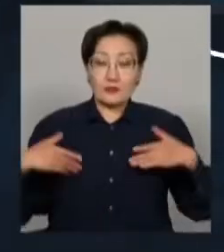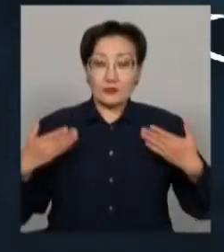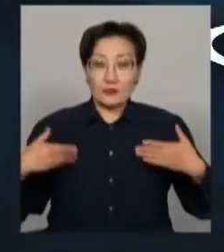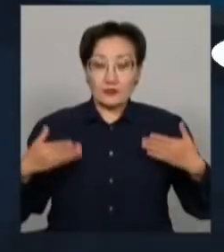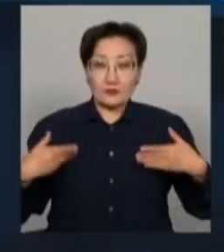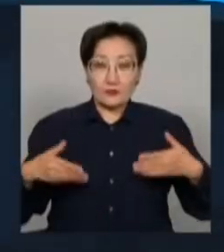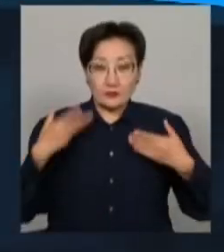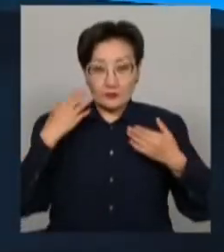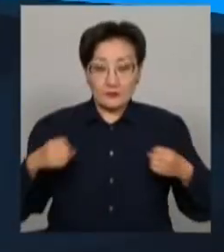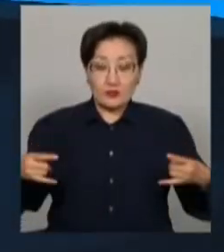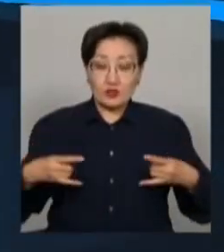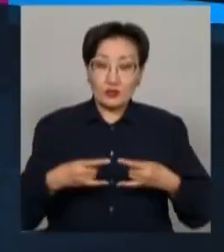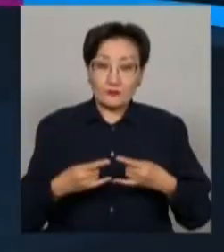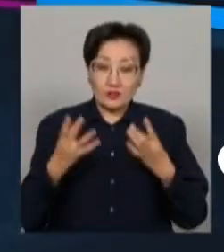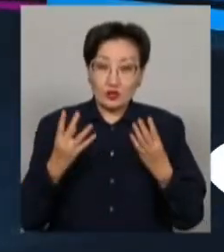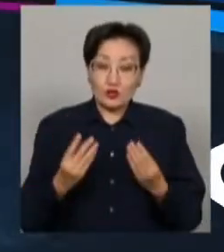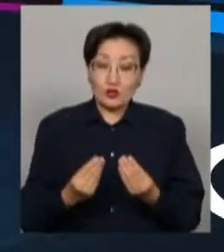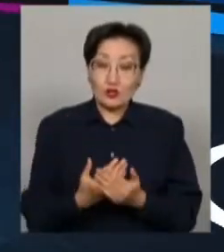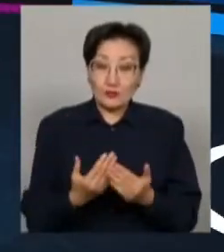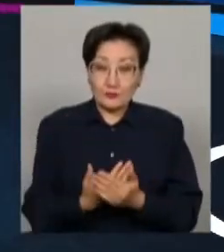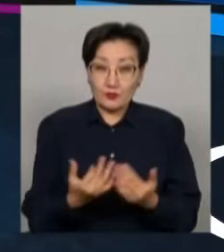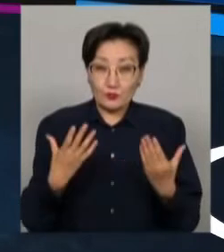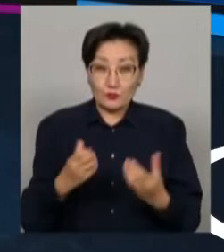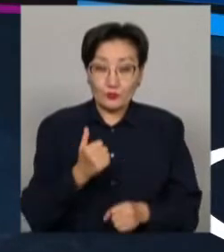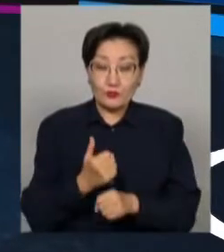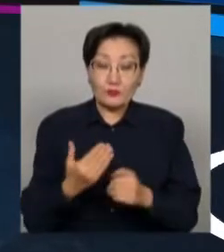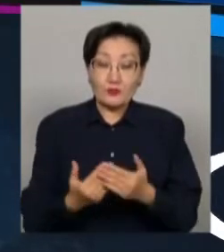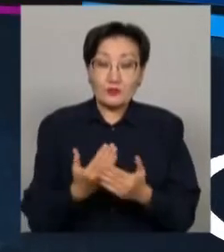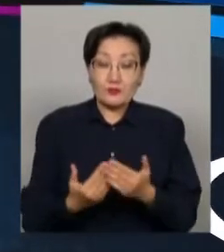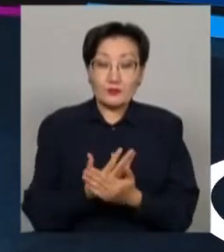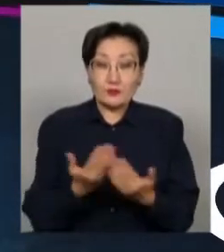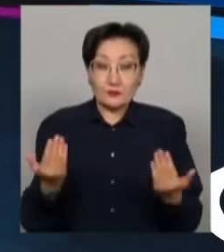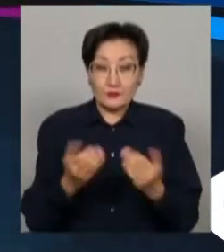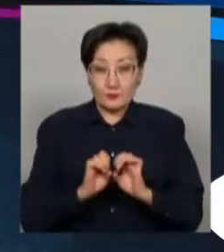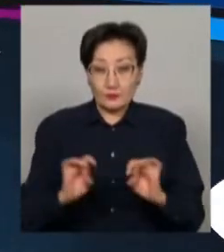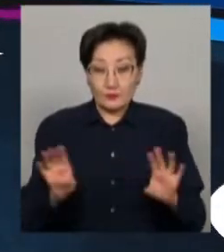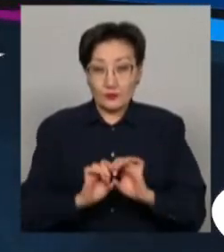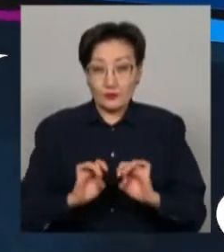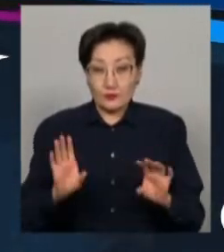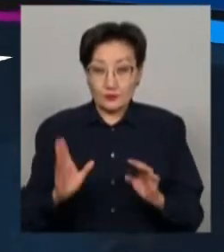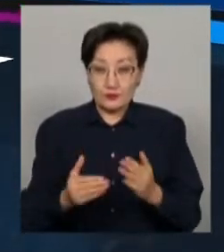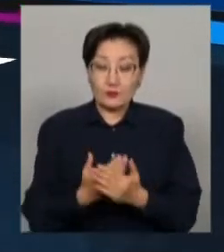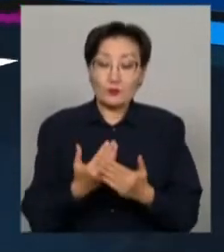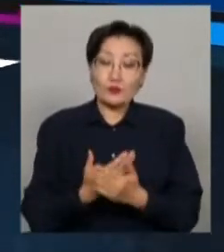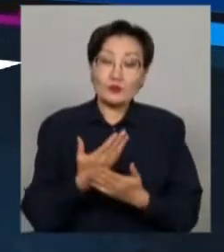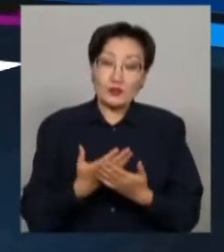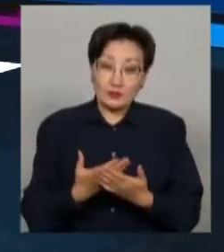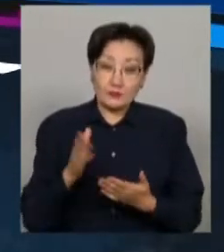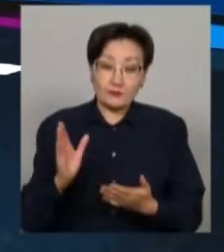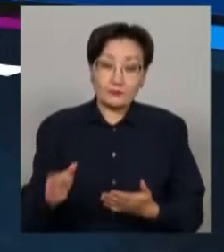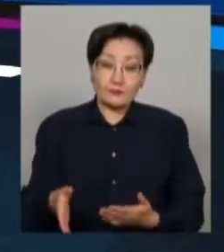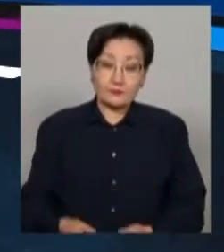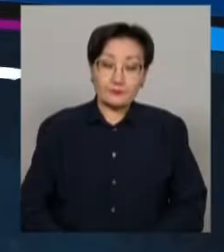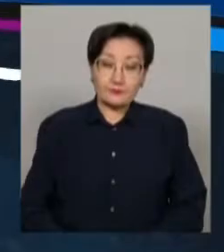Армысыз көрермен, Алматы телеарнасының тікелей эфирінде жаңалықтар студияда мен Қайрат Сәбетбекұлы және әріптесім Бұлбұл Қалнұр қоса. Қазір